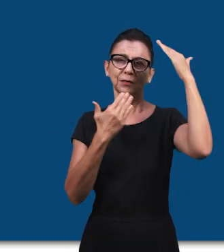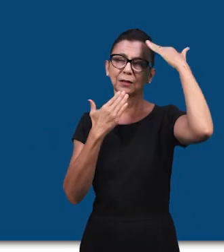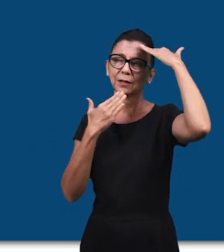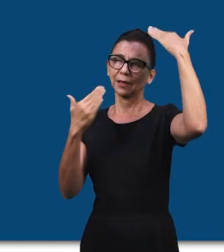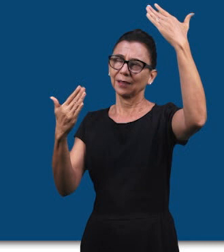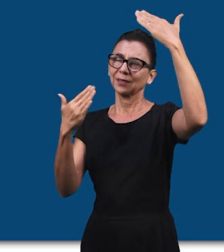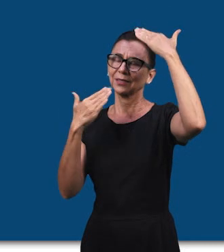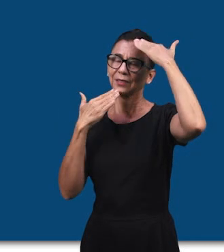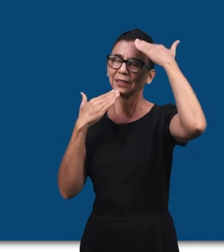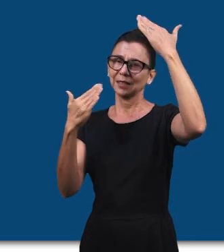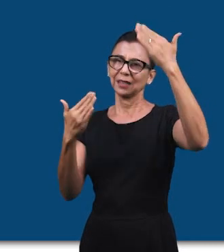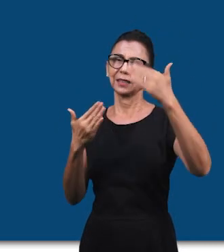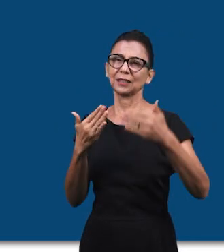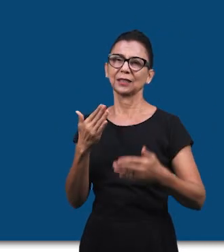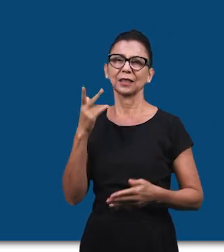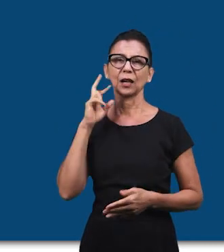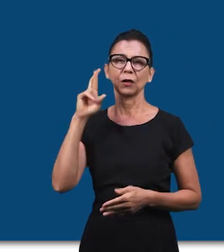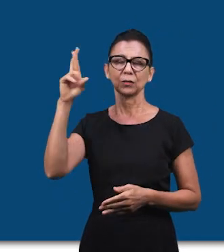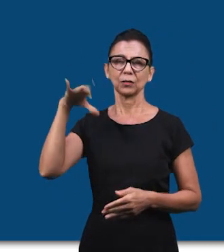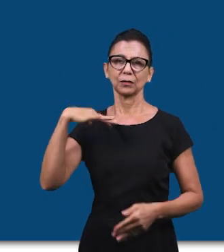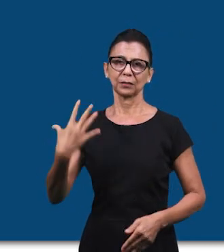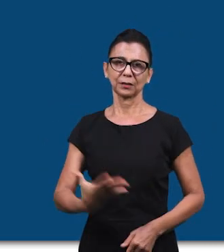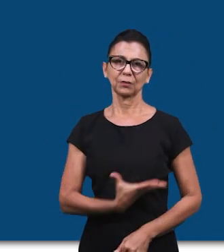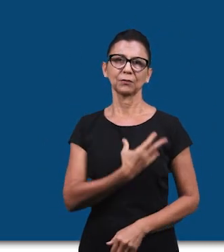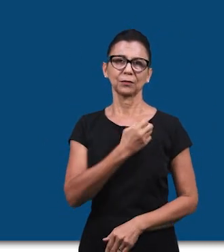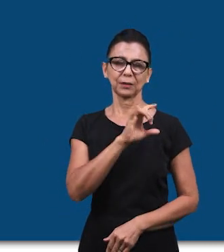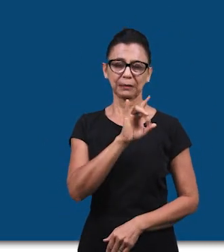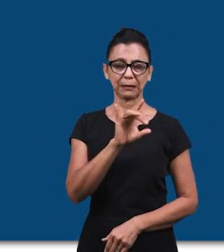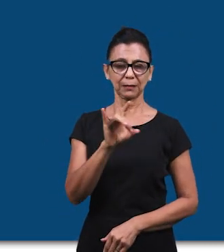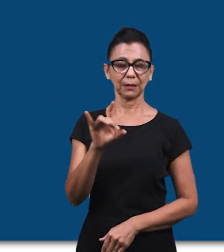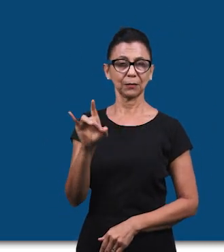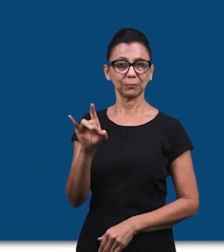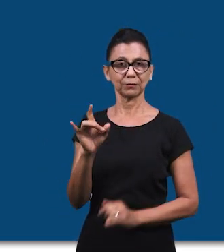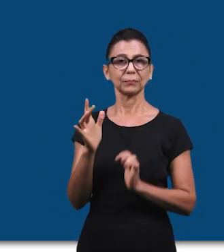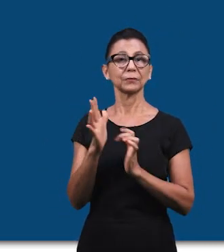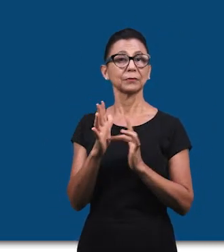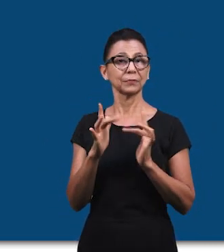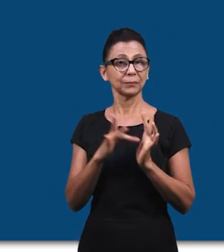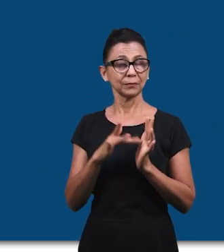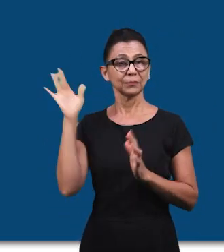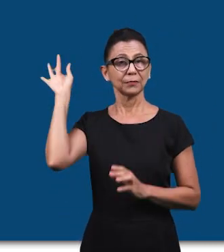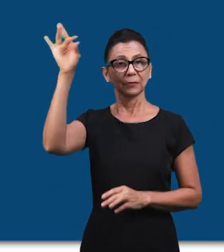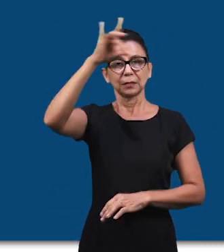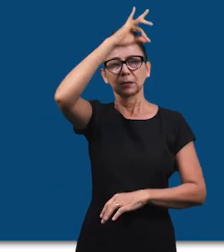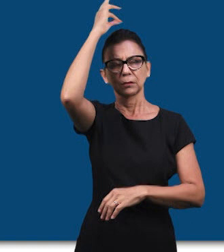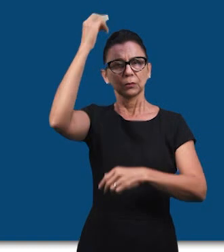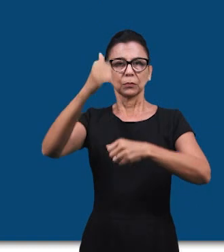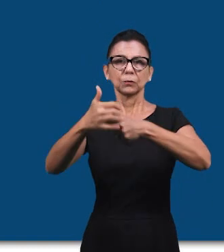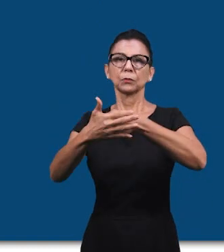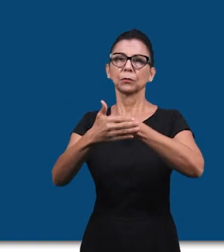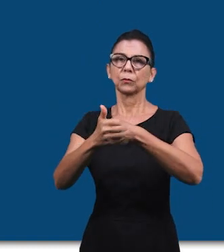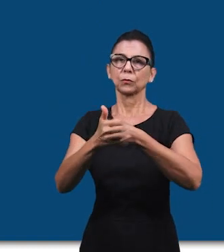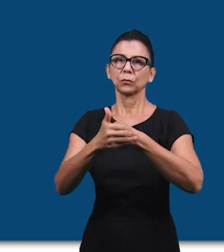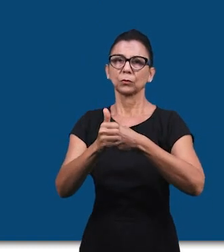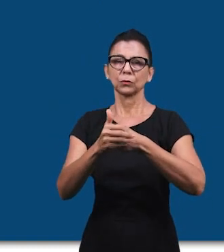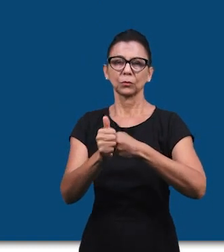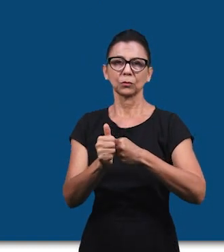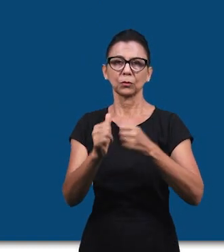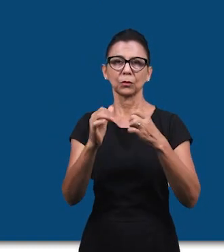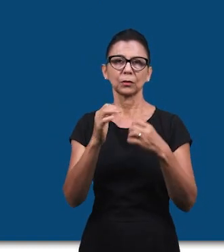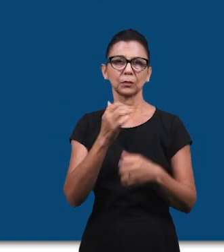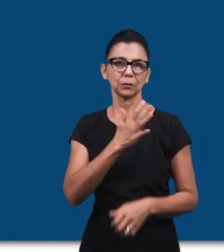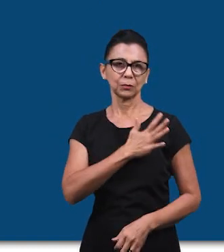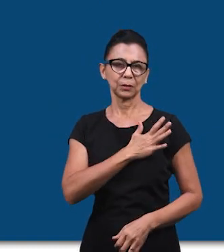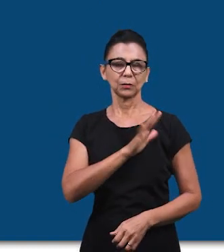работе Духа Святого, сердцами исполненными благодарности спасшему нас, да утешит